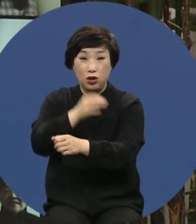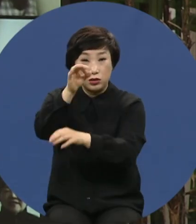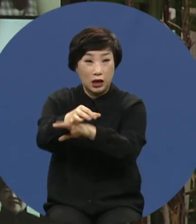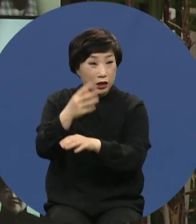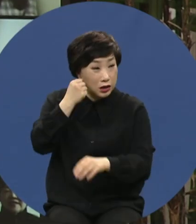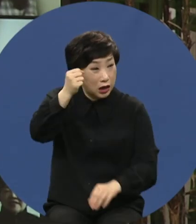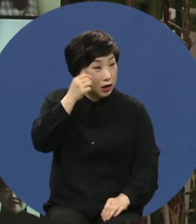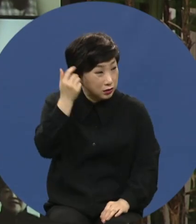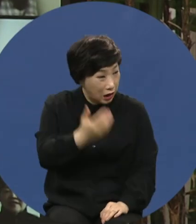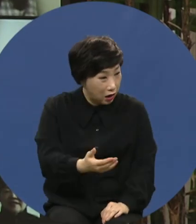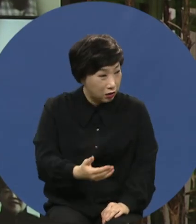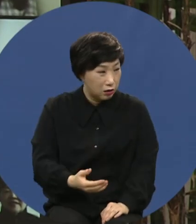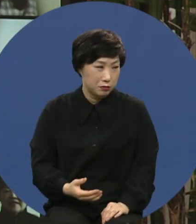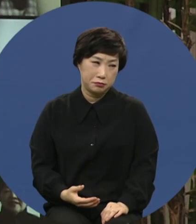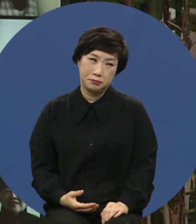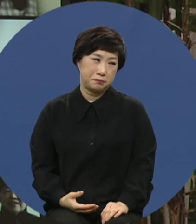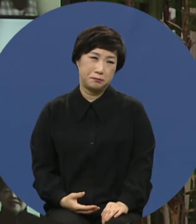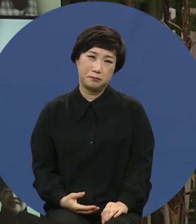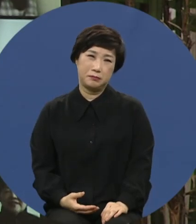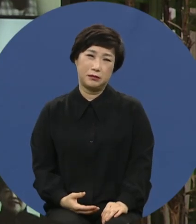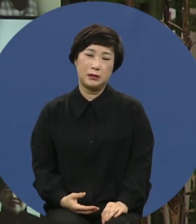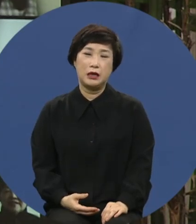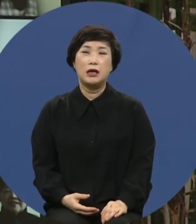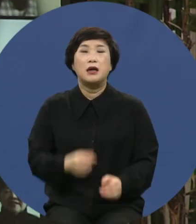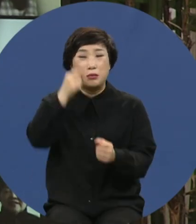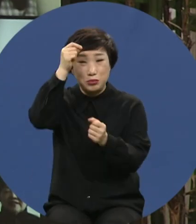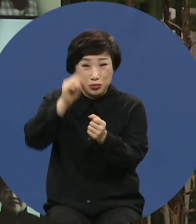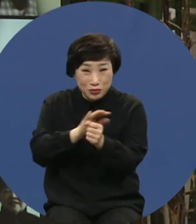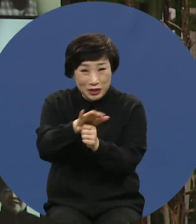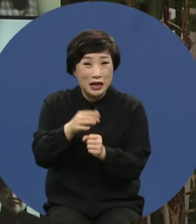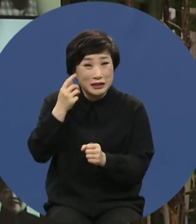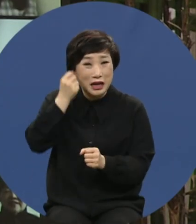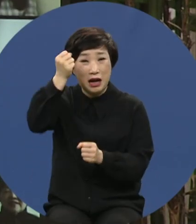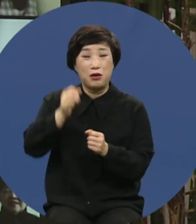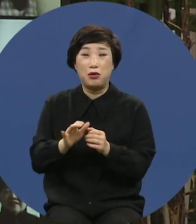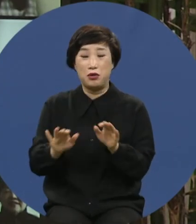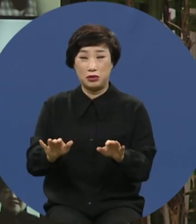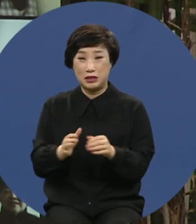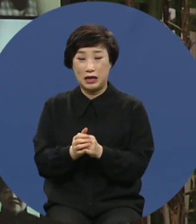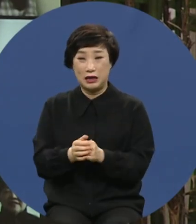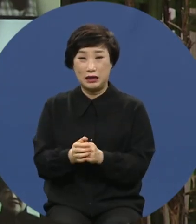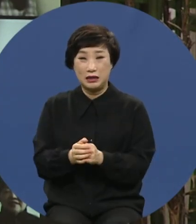돈 주고 살 줄 알았더냐? 불쌍히